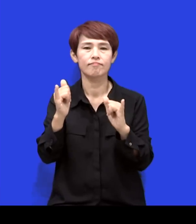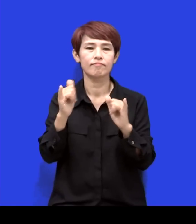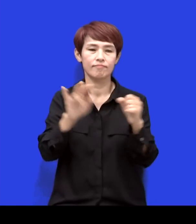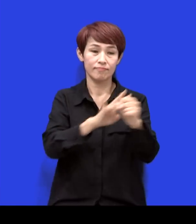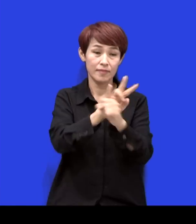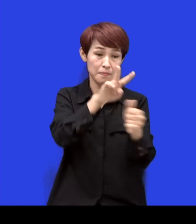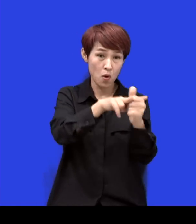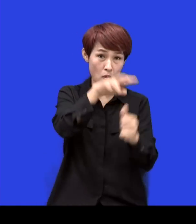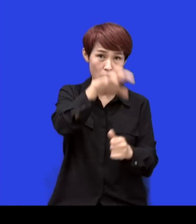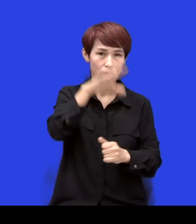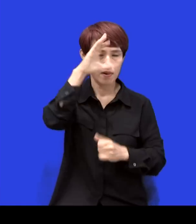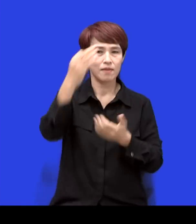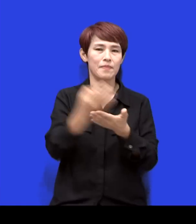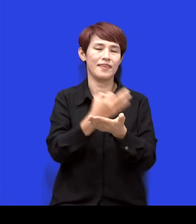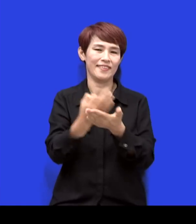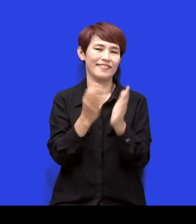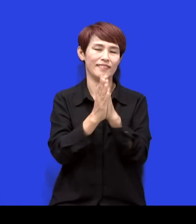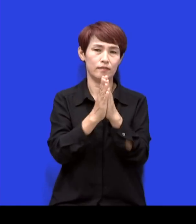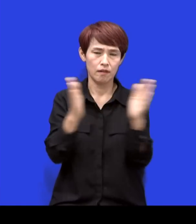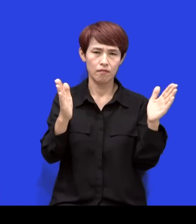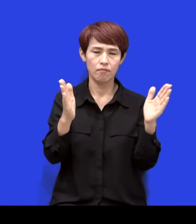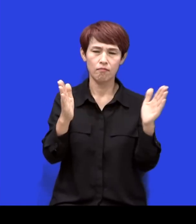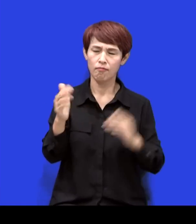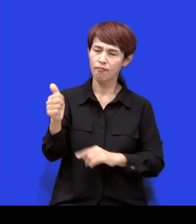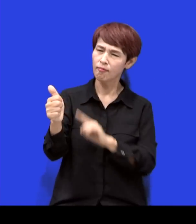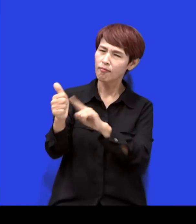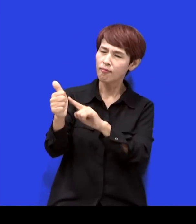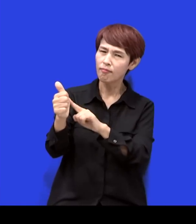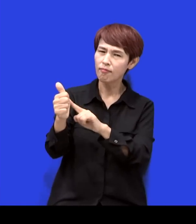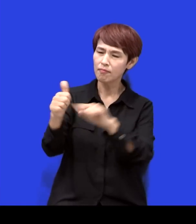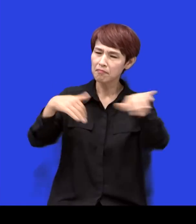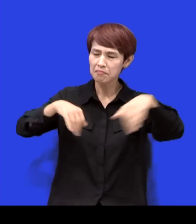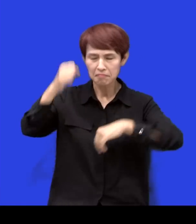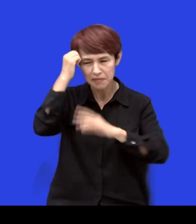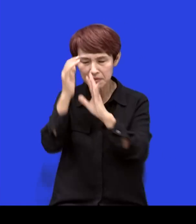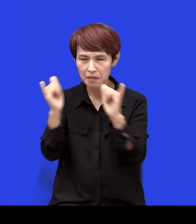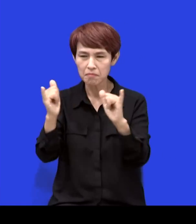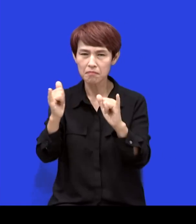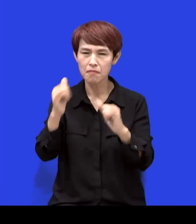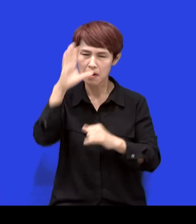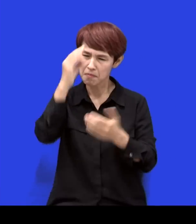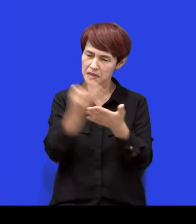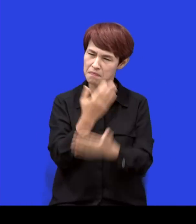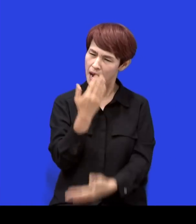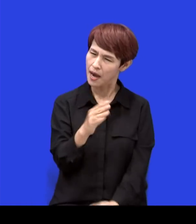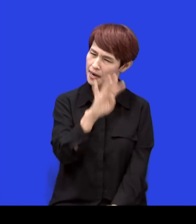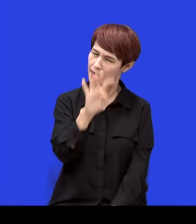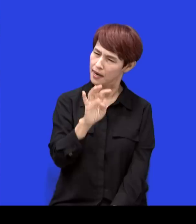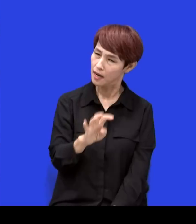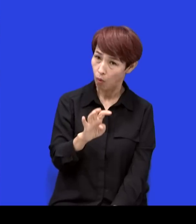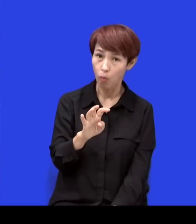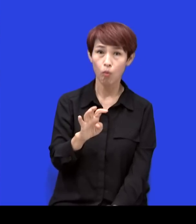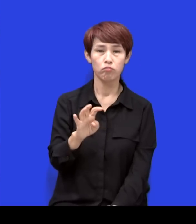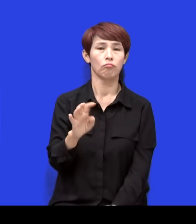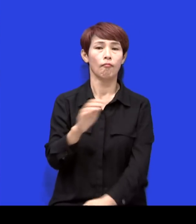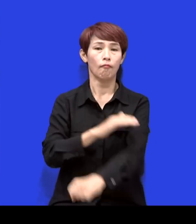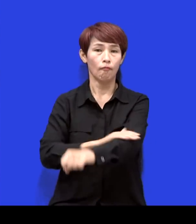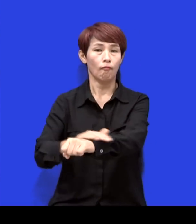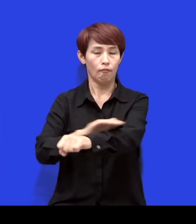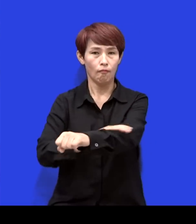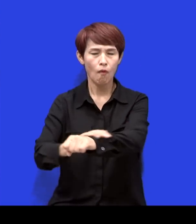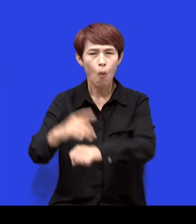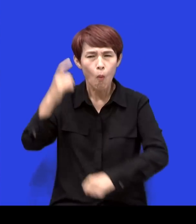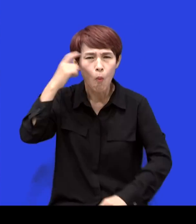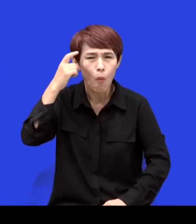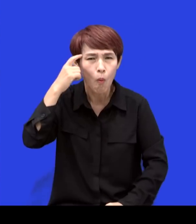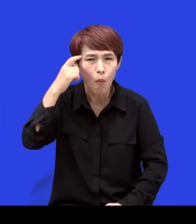네. 이야기는 야간 알바를 과연 노숙자가 잘할 수 있을까라는 궁금증에서 시작되는 시작돼요. 거군요. 그런데 잘해요. 오. 왜